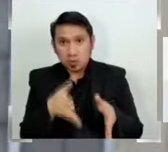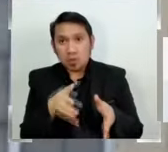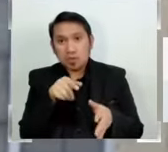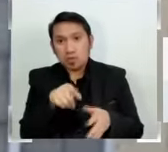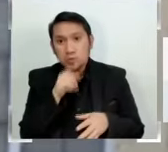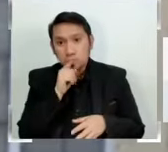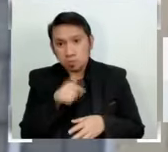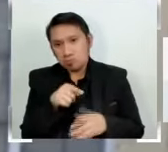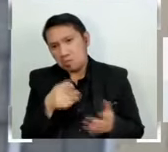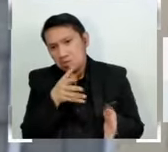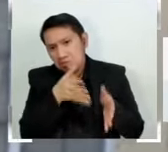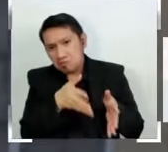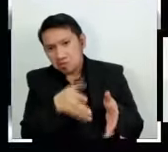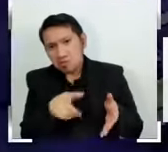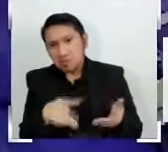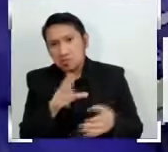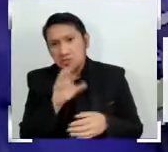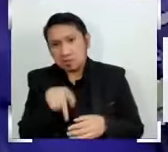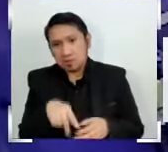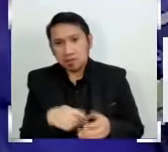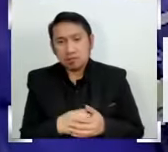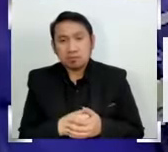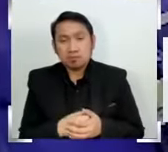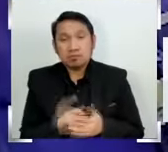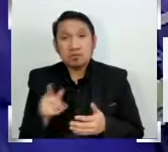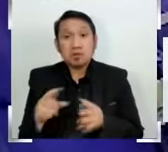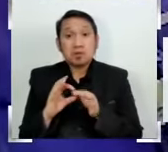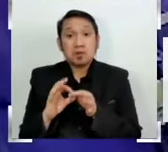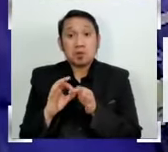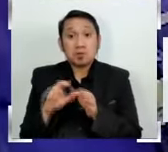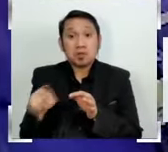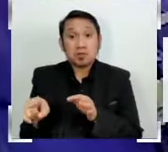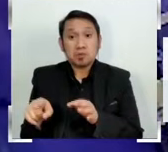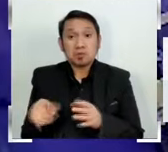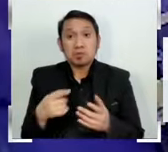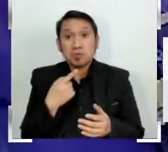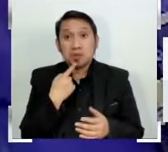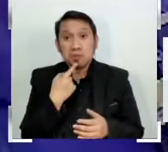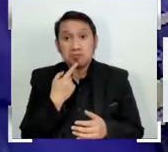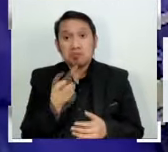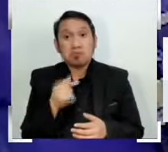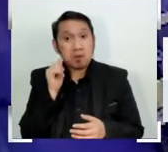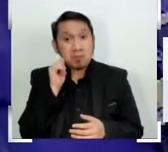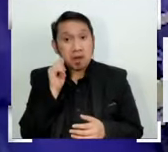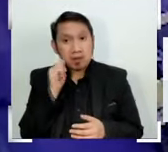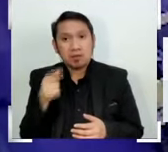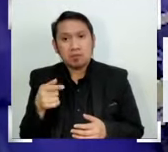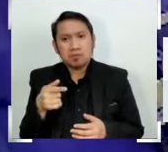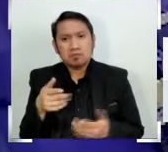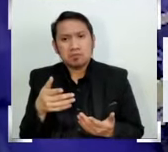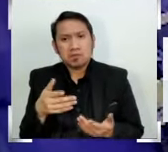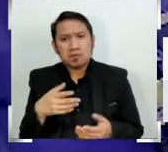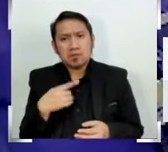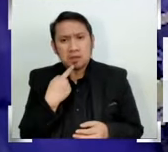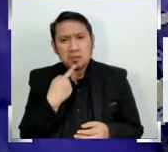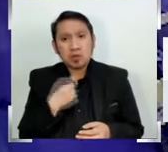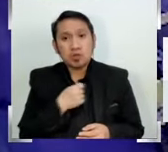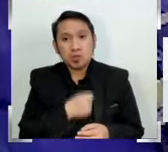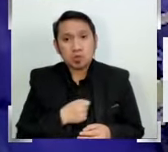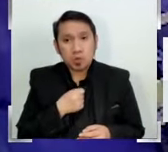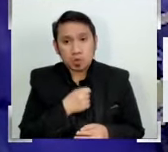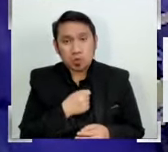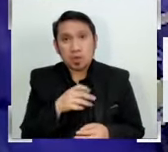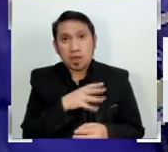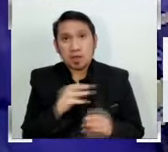1 Western Visayas sa NBI Bacolod, kinumpirma nilang humingi na ng paunmanhin ang NBI agent sa waiter at sa management